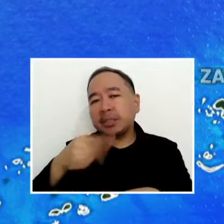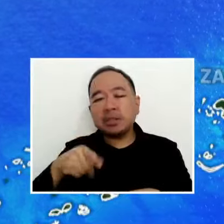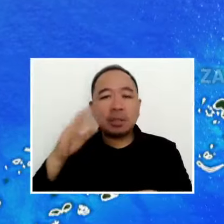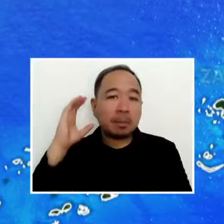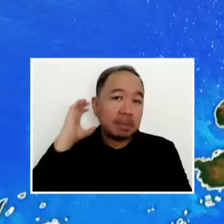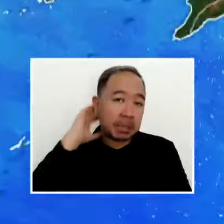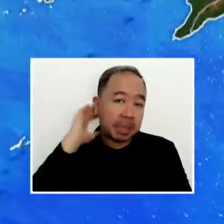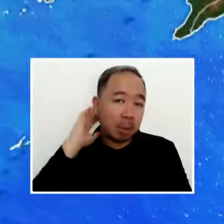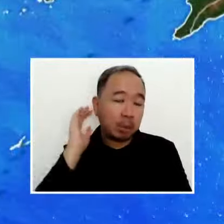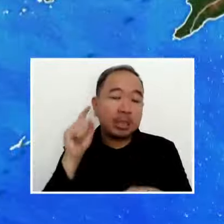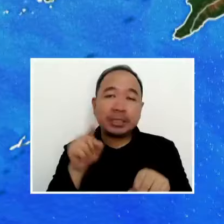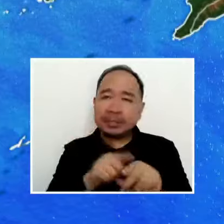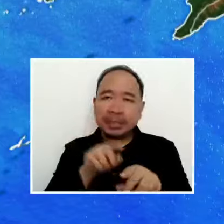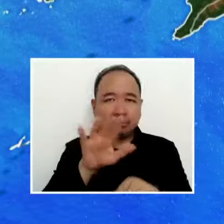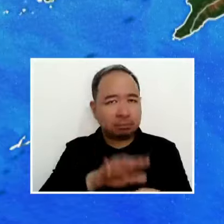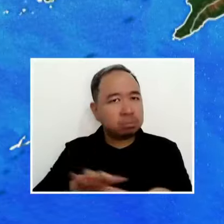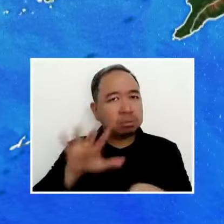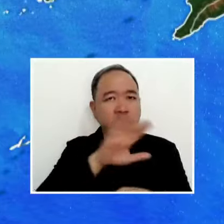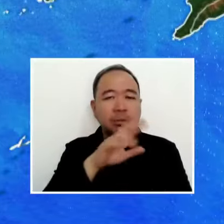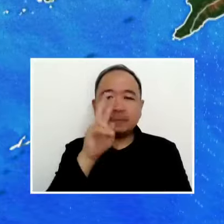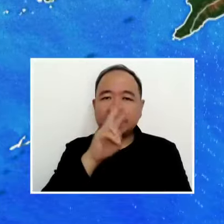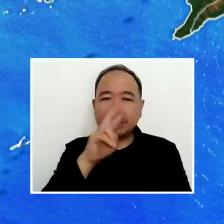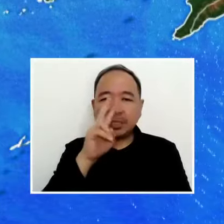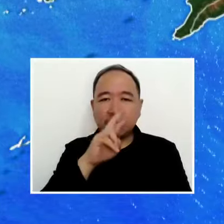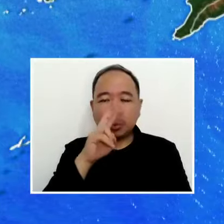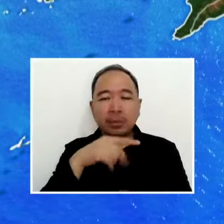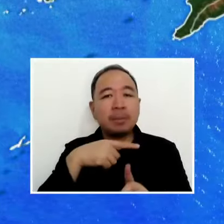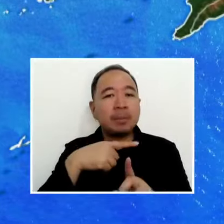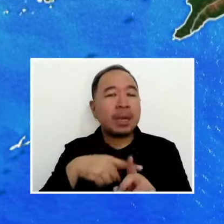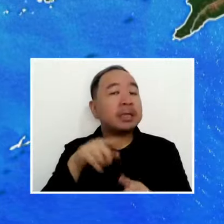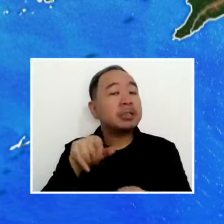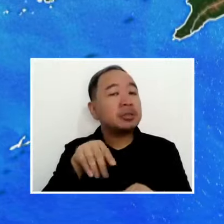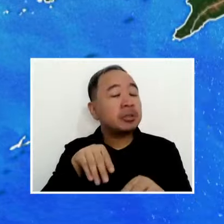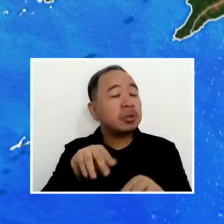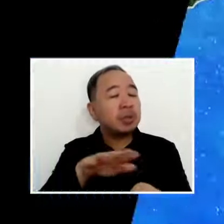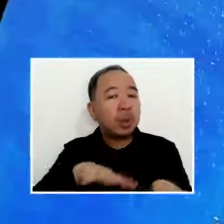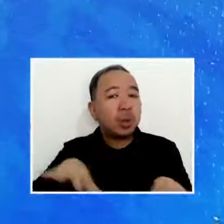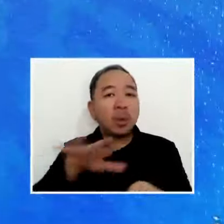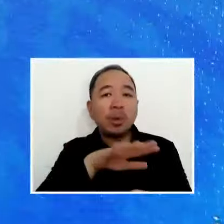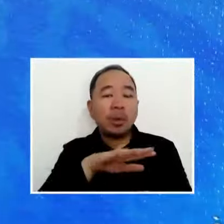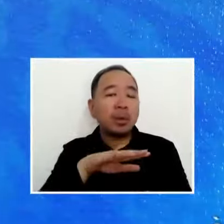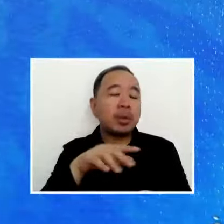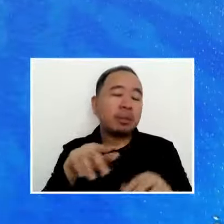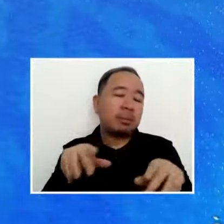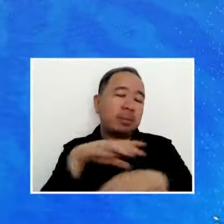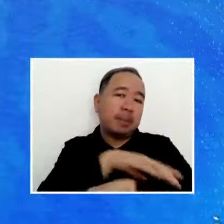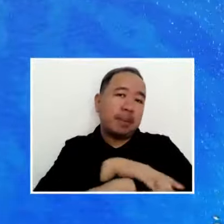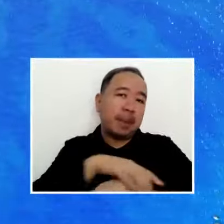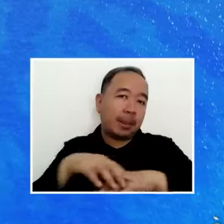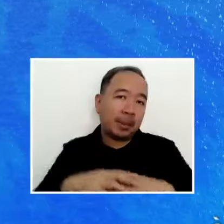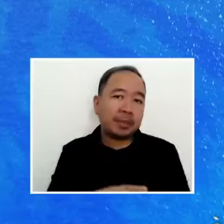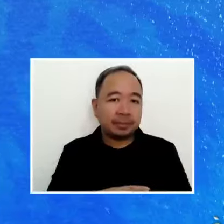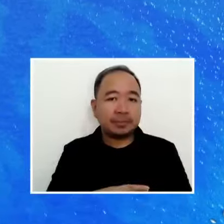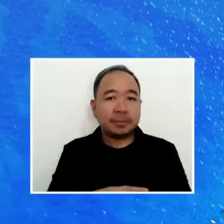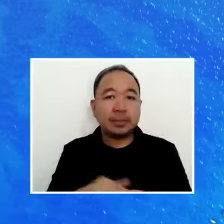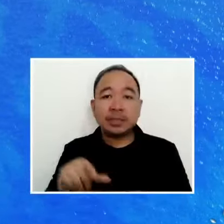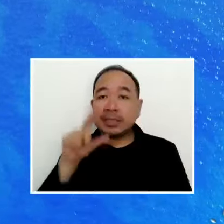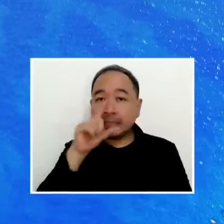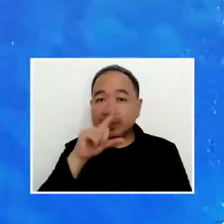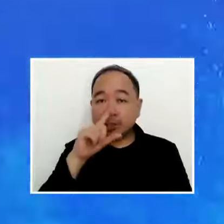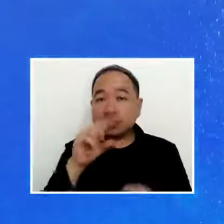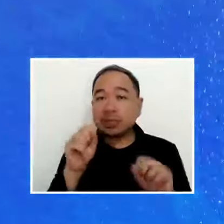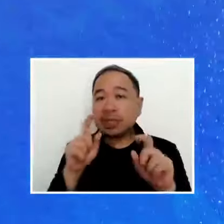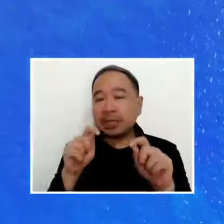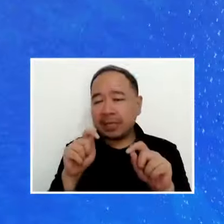maski po sa buong Kabisayaan at pati po sa buong probinsya ng Palawan. Tayo naman sa Luzon, Sabado ng umaga may